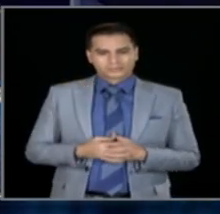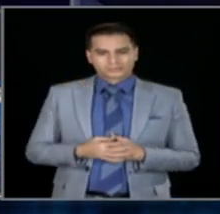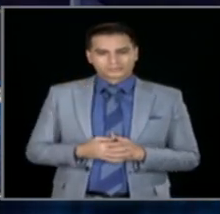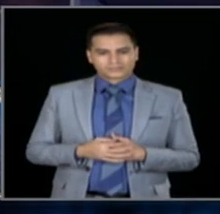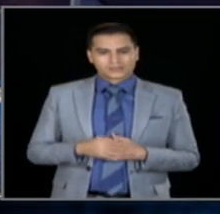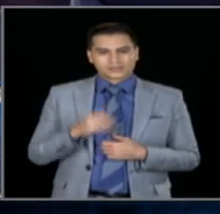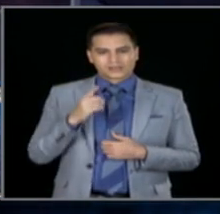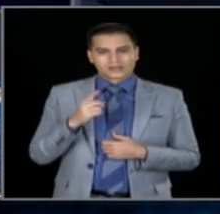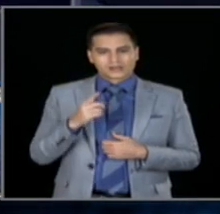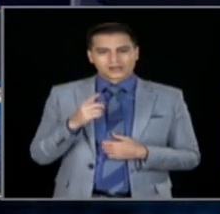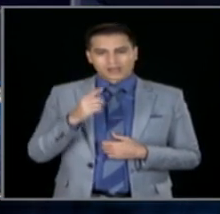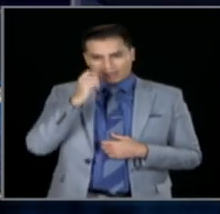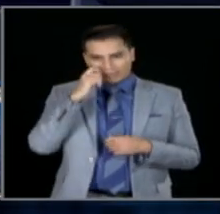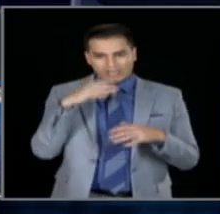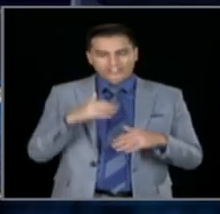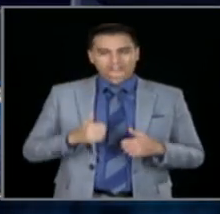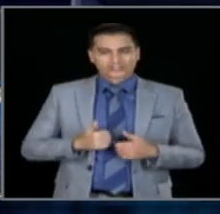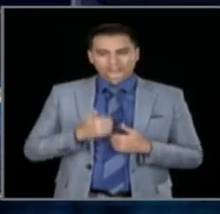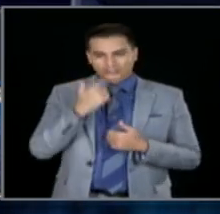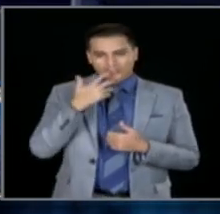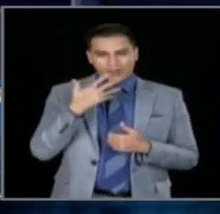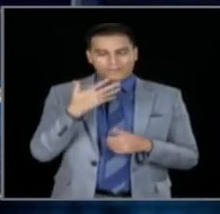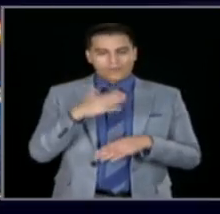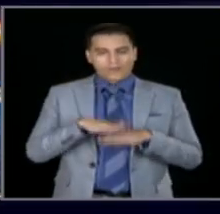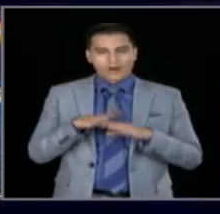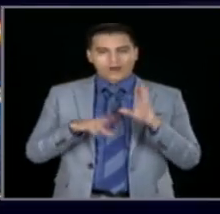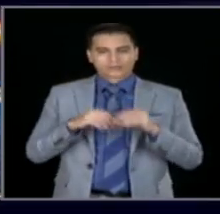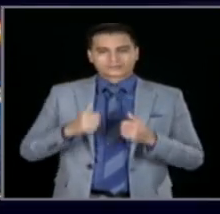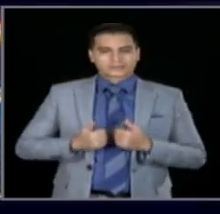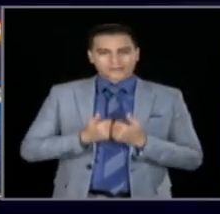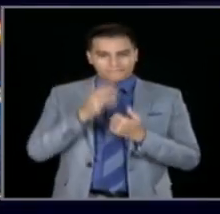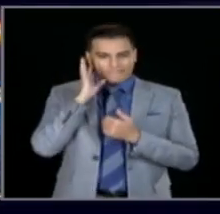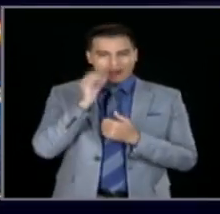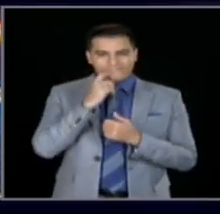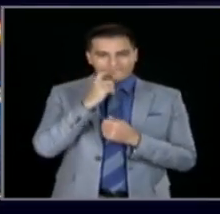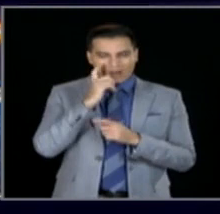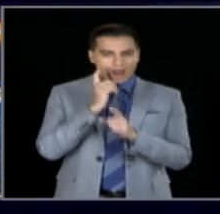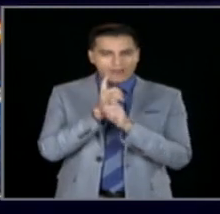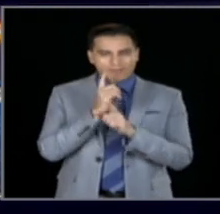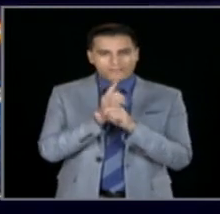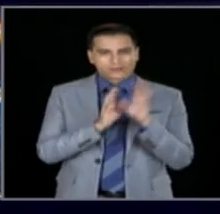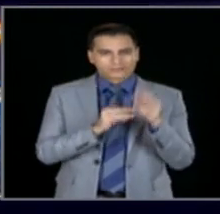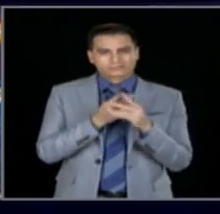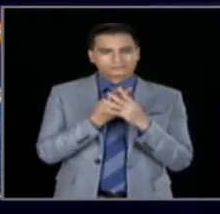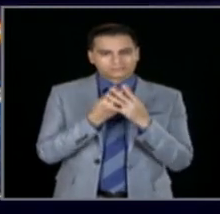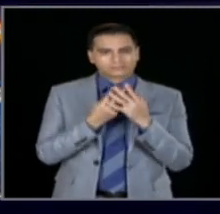تحكي عن حياته وشبابه ومواقف مع مشاهير وفنانين